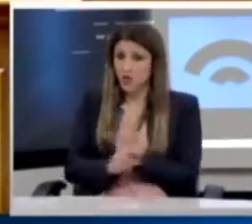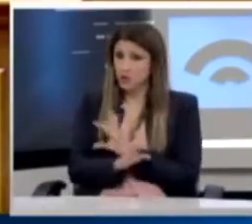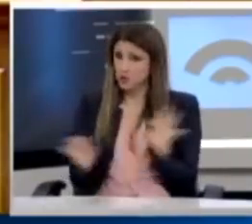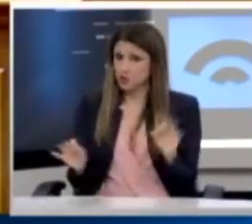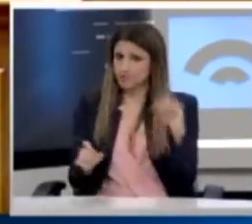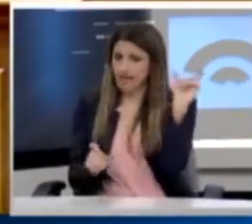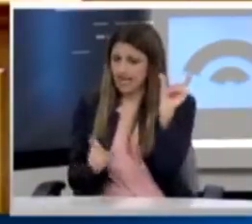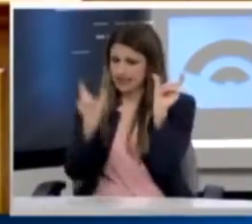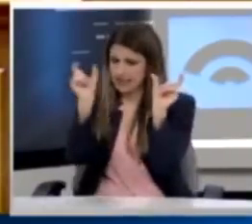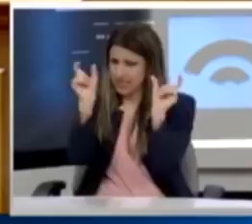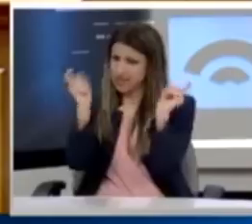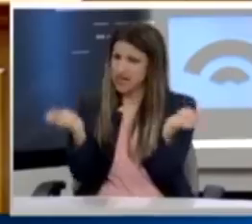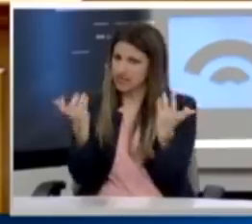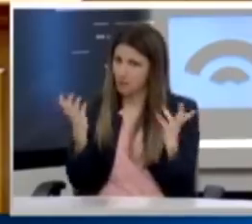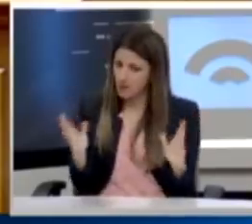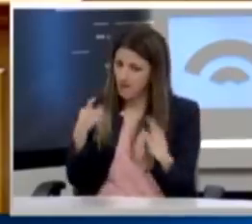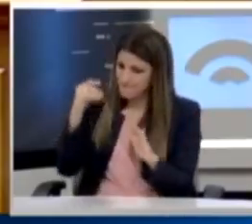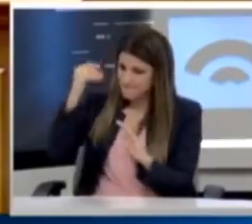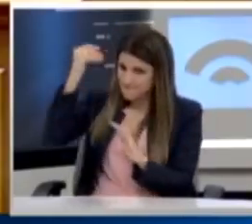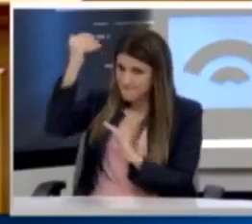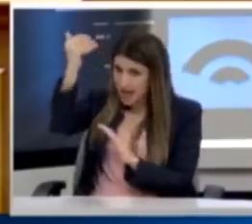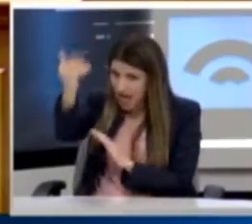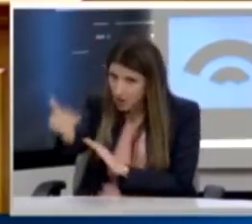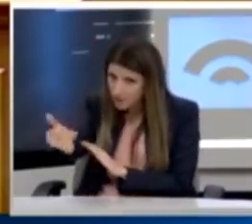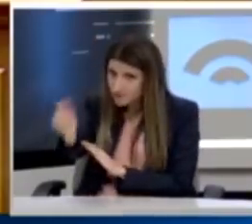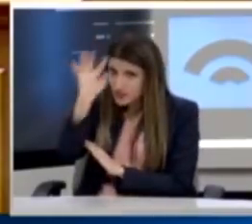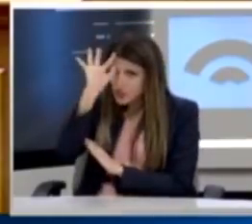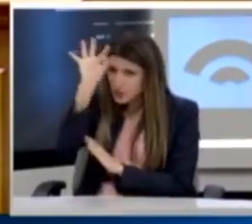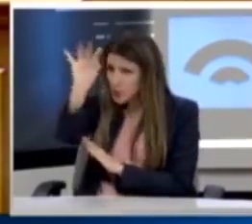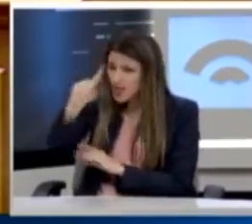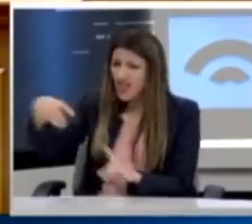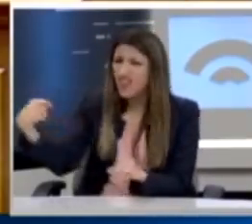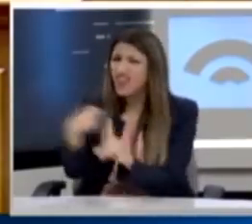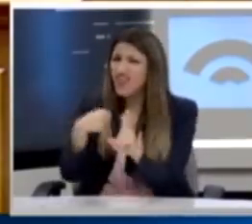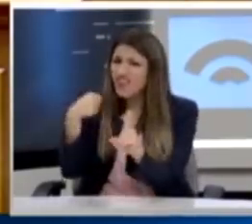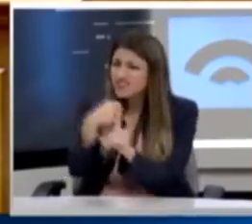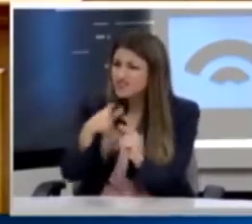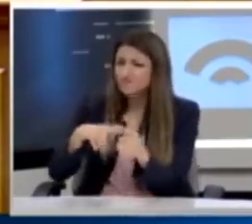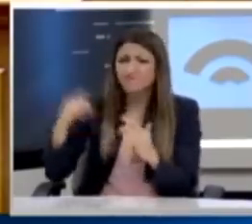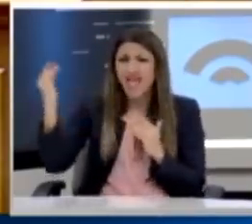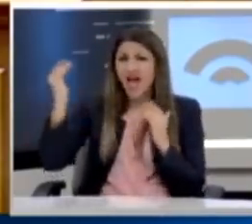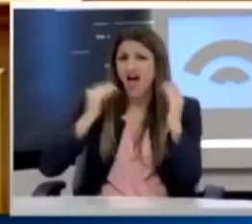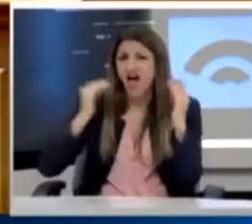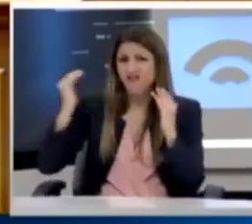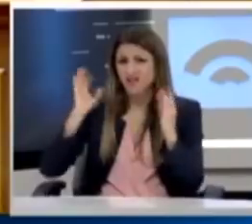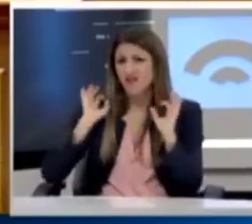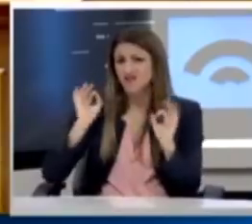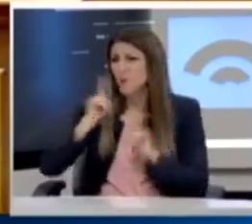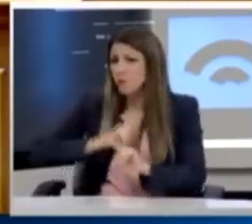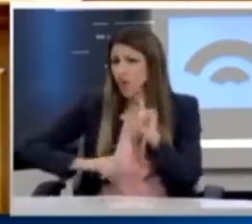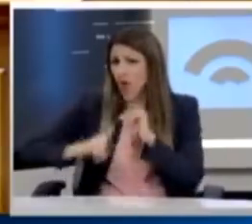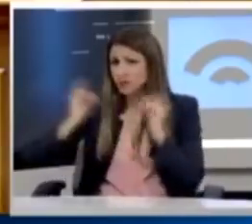όρων μπορεί μελλοντικά να αξιοποιηθεί και για διεκδικήσεις και για αμφισβητήσεις σε βάρος γειτονικών